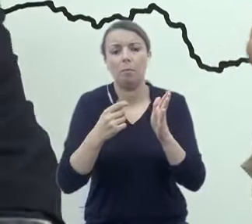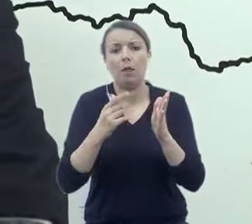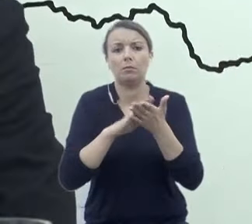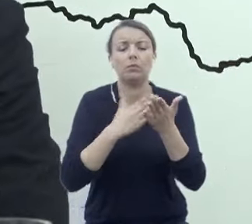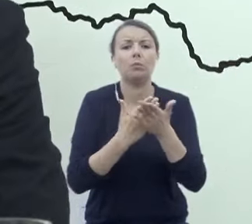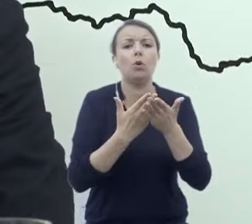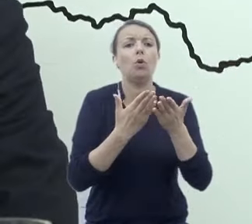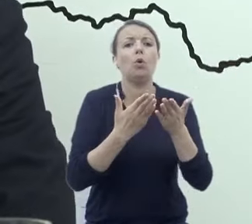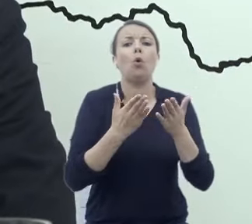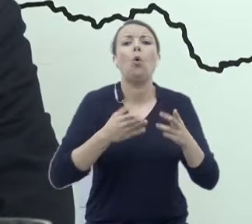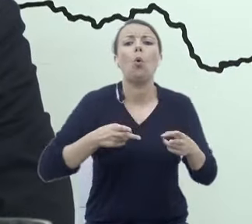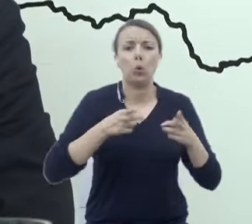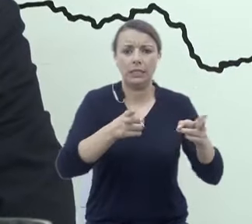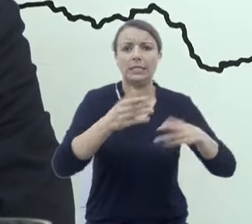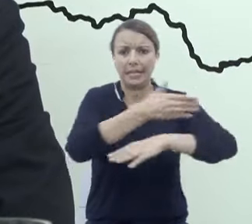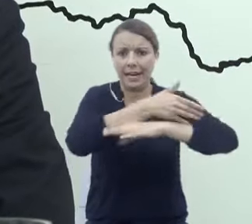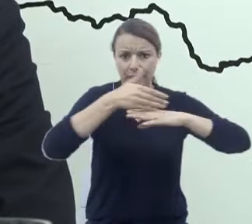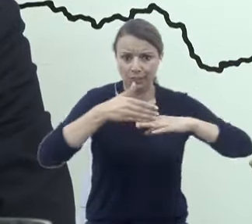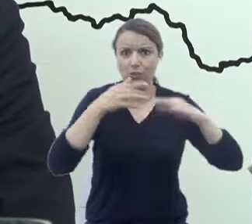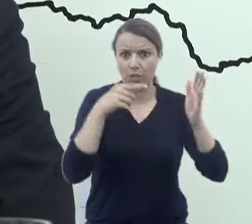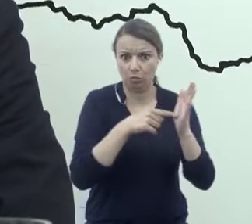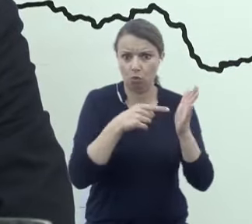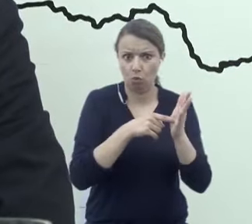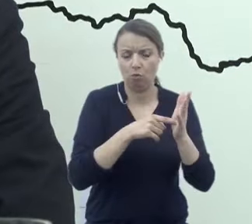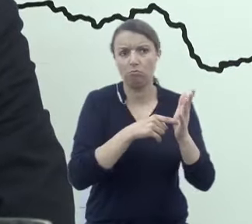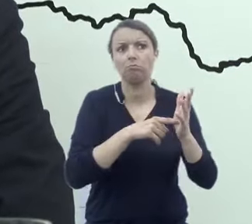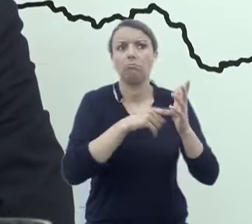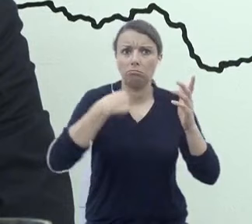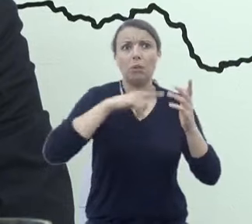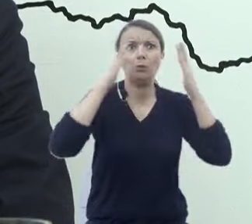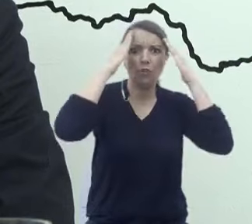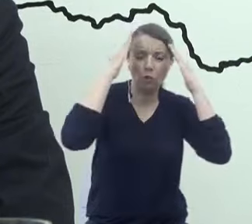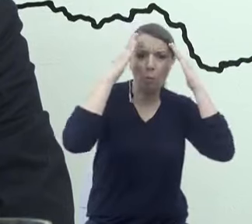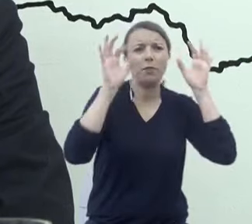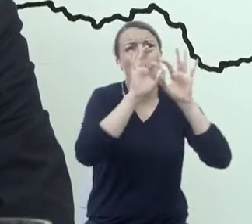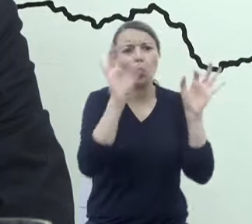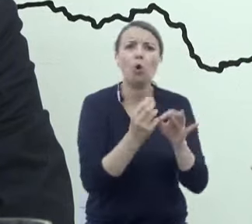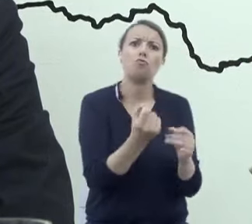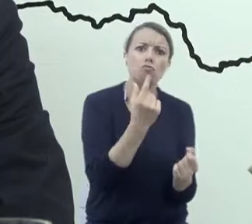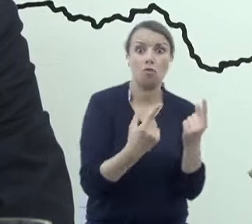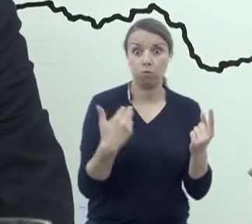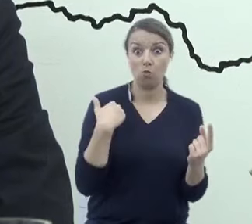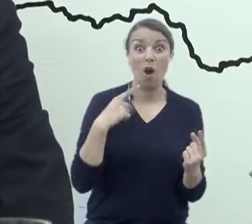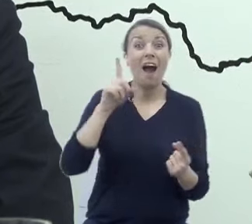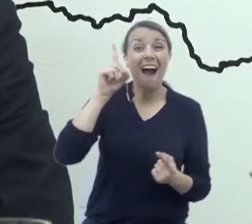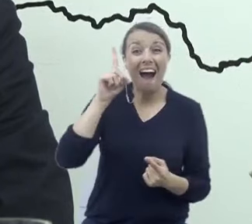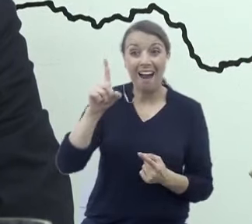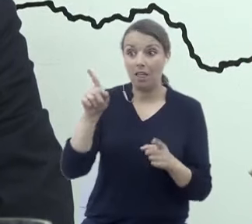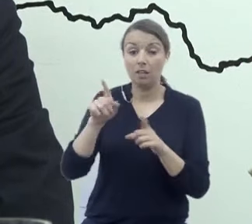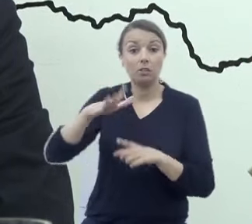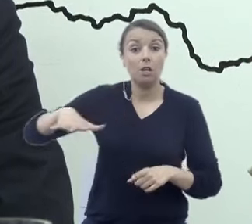Granicznej rozpoczynając, to gdzieś świadomości było. Ale o tym, że byli wśród